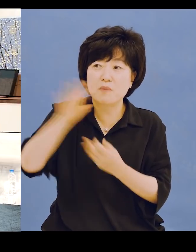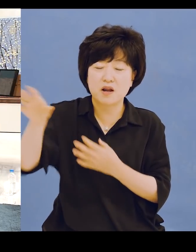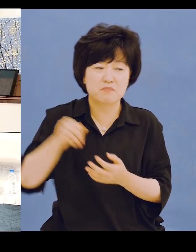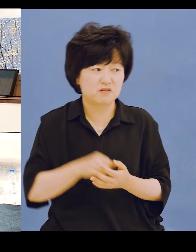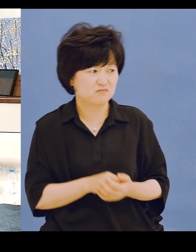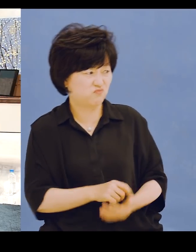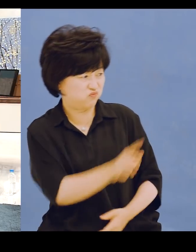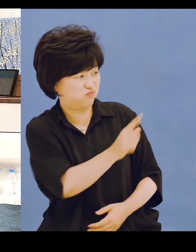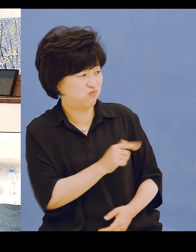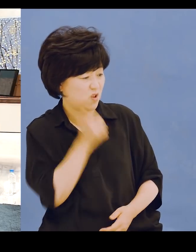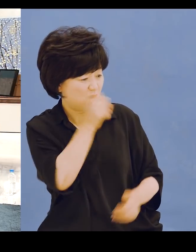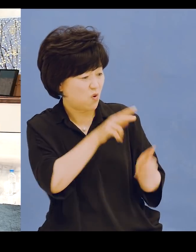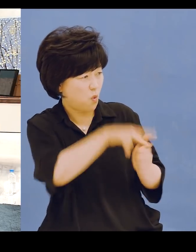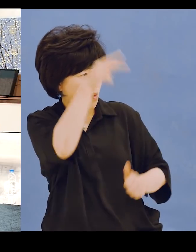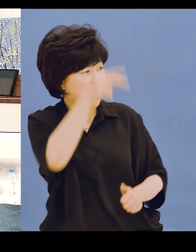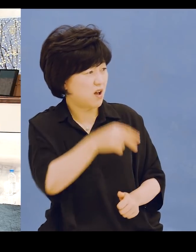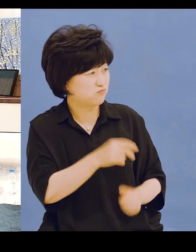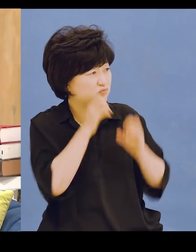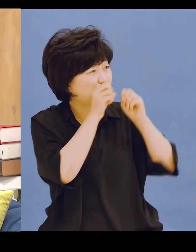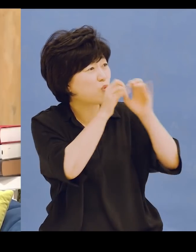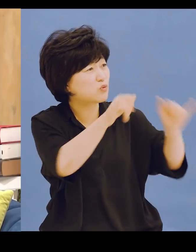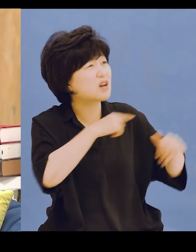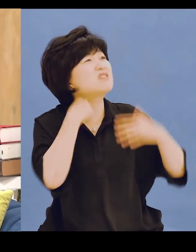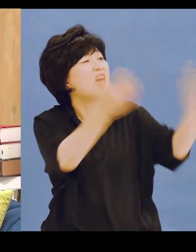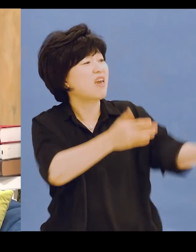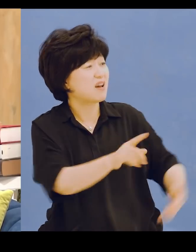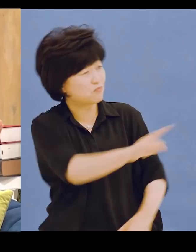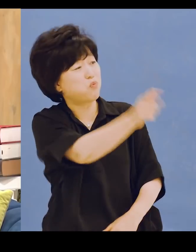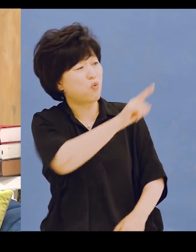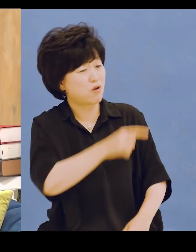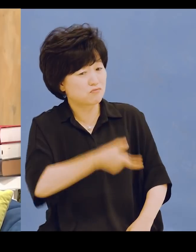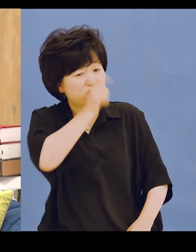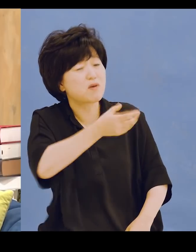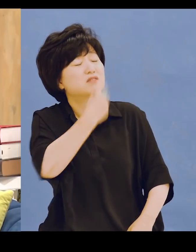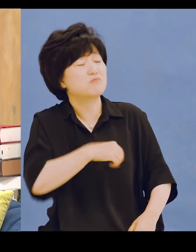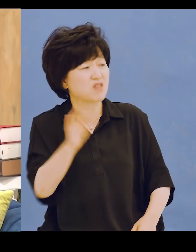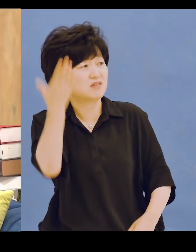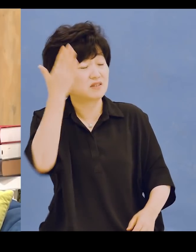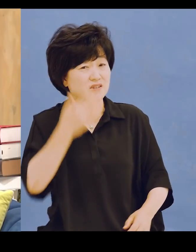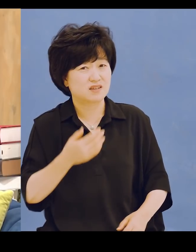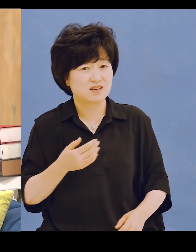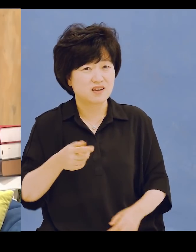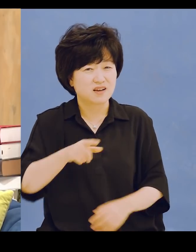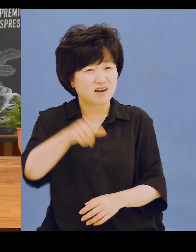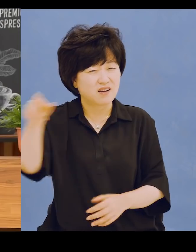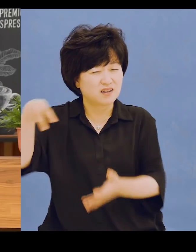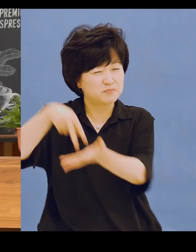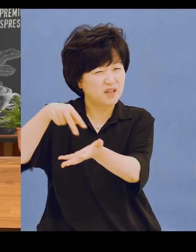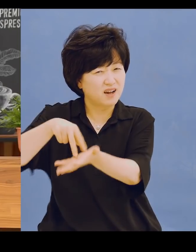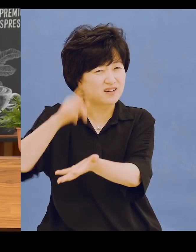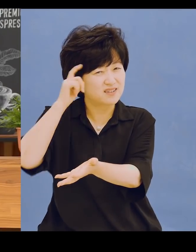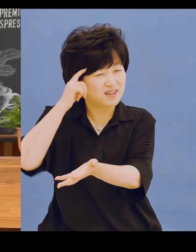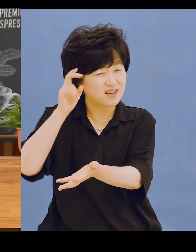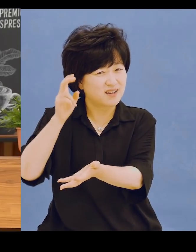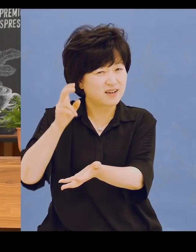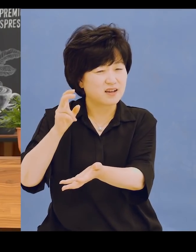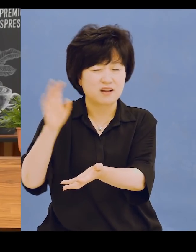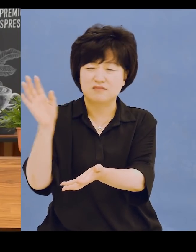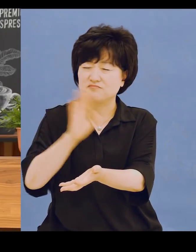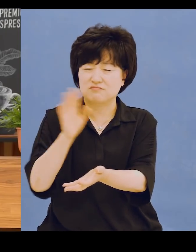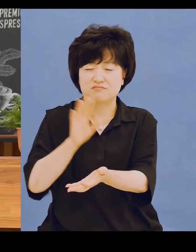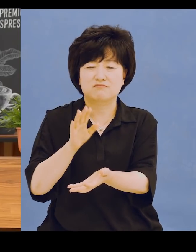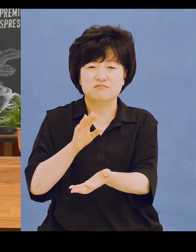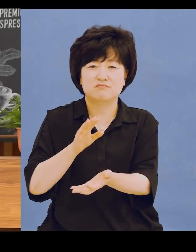거기서 물이나 먹지 할 수도 있겠지만 예, 물만 먹어요 실제는. 그러나 그러니까 그런 그 깊은 마음을